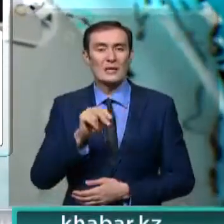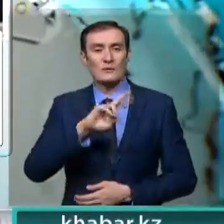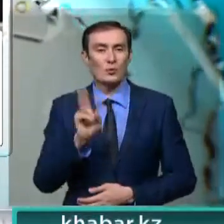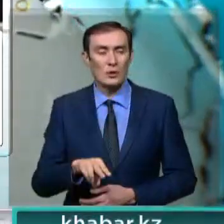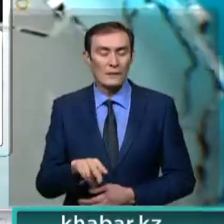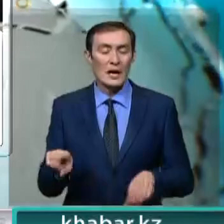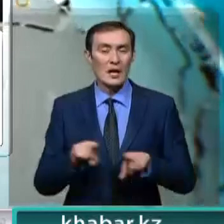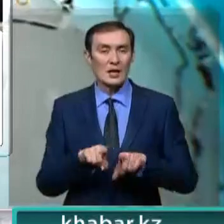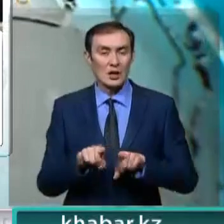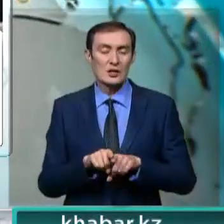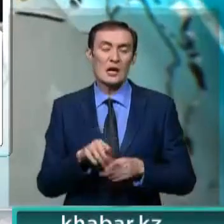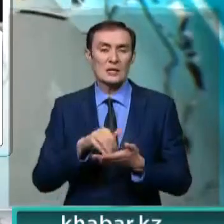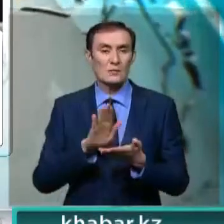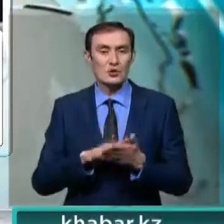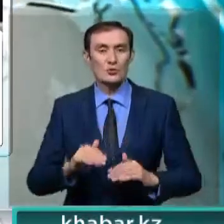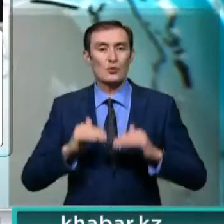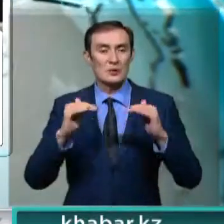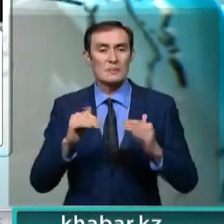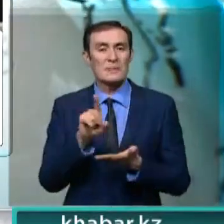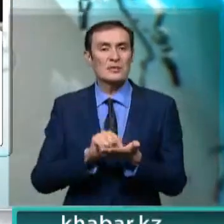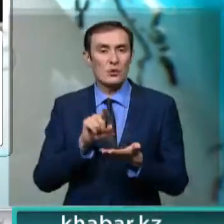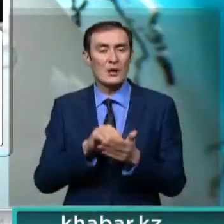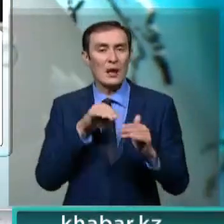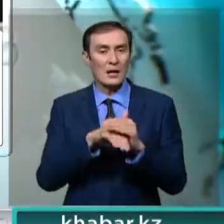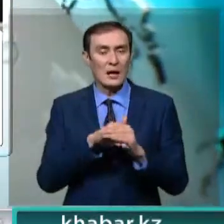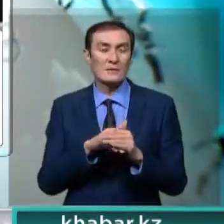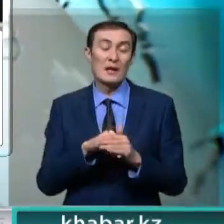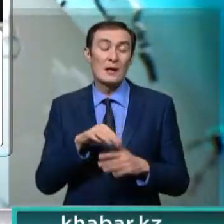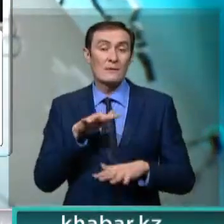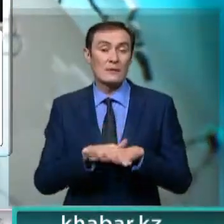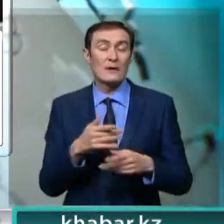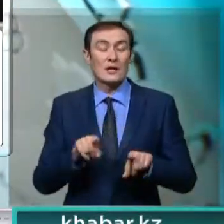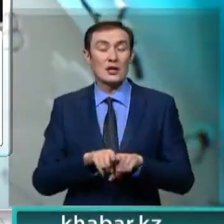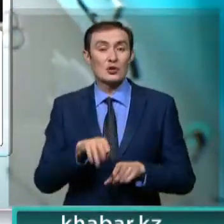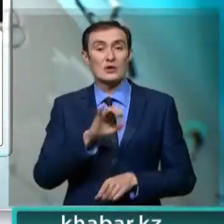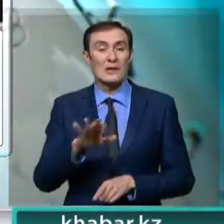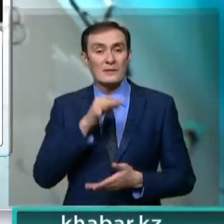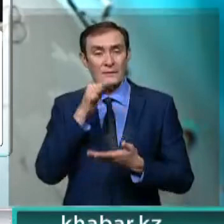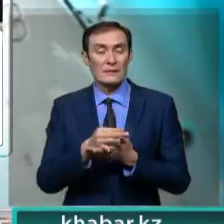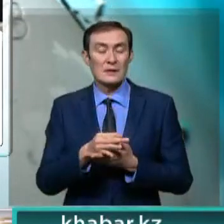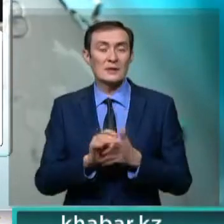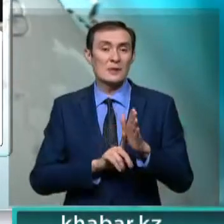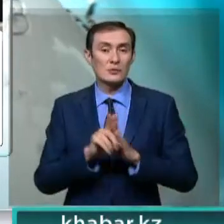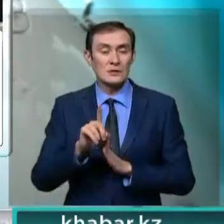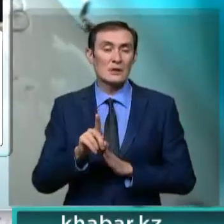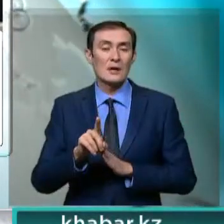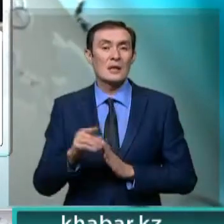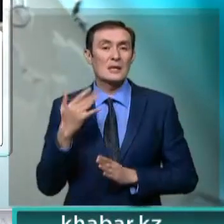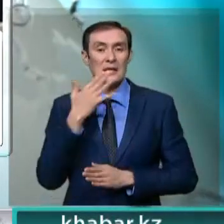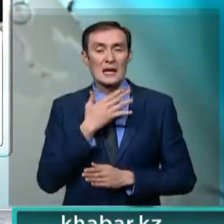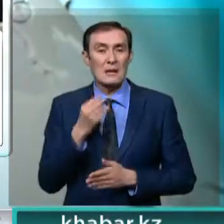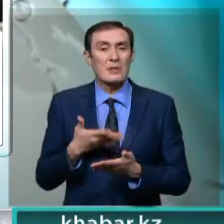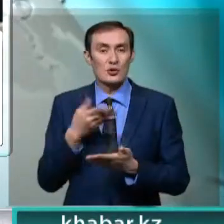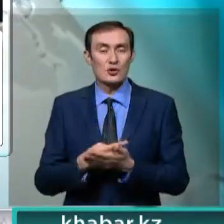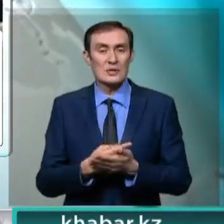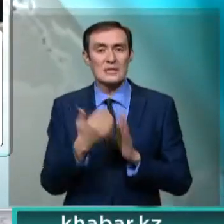долларов. Кроме того, отмечен рост пенсионных активов. Досаев также сообщил о готовности к запуску в пилотном режиме национальной